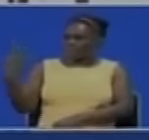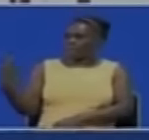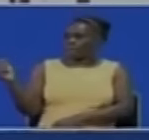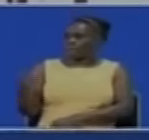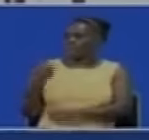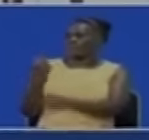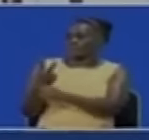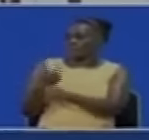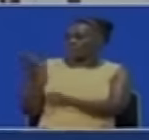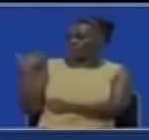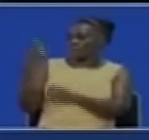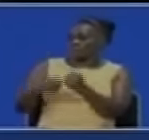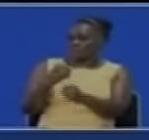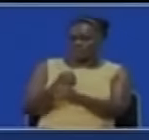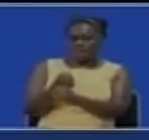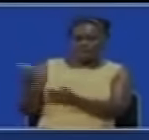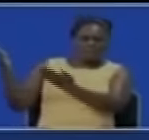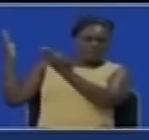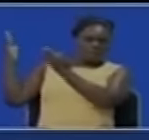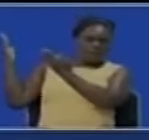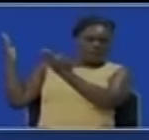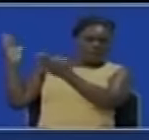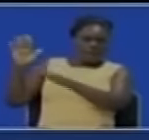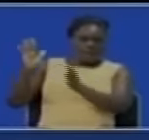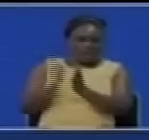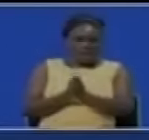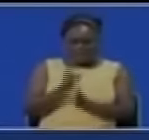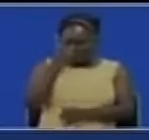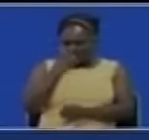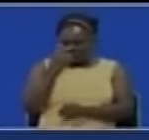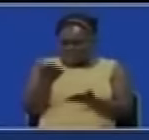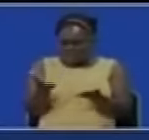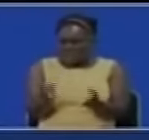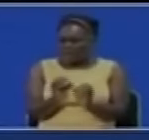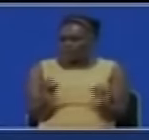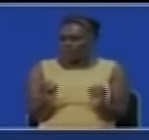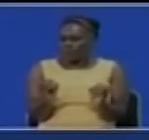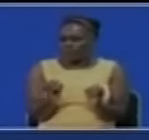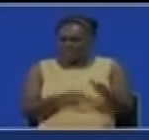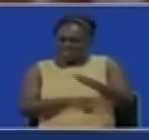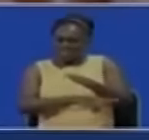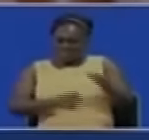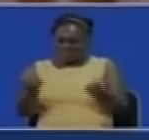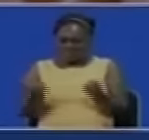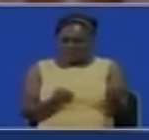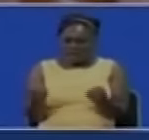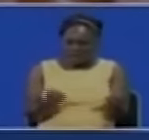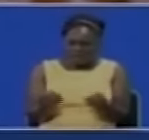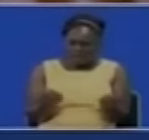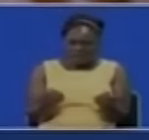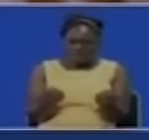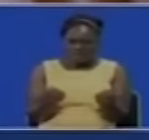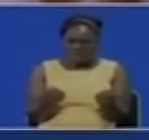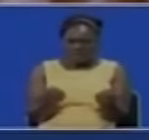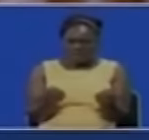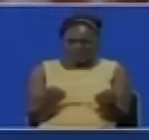Disemba mwaka uliopita, Aaron kwa kushirikiana na washukiwa wengine ambao hawakuwa mahakamani aliiba gari aina ya Mercedes Benz,